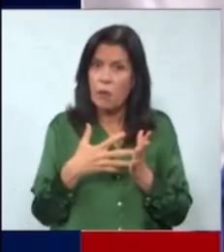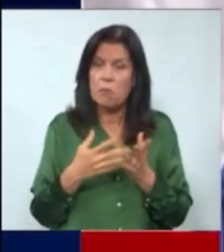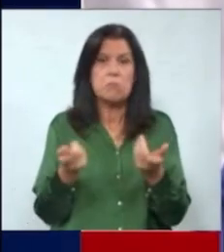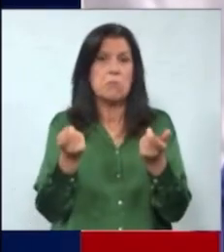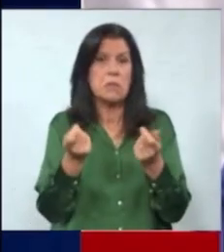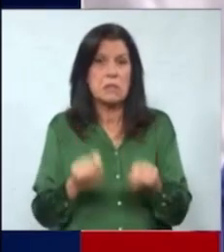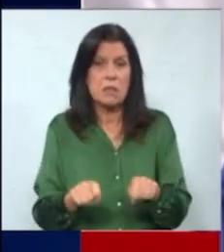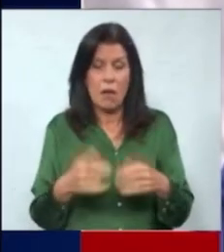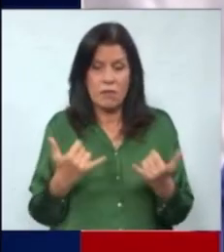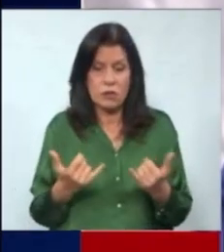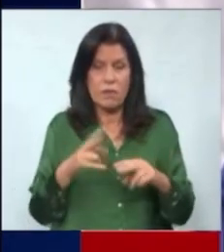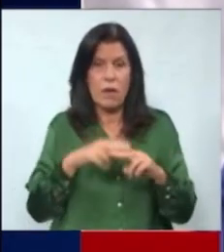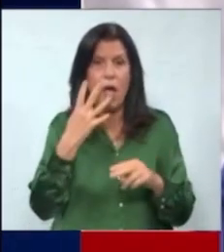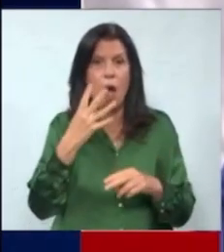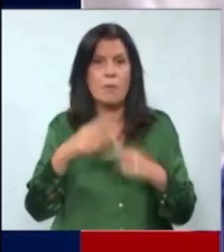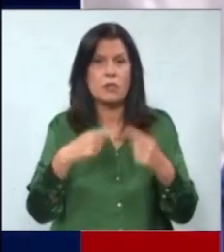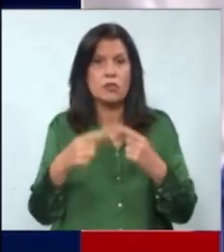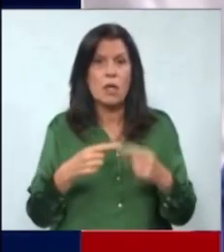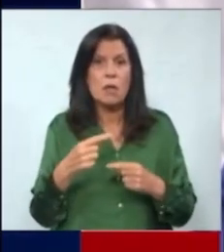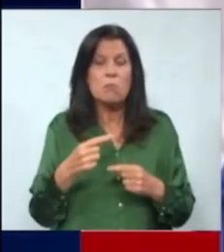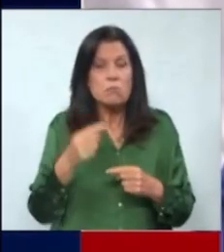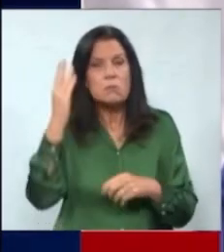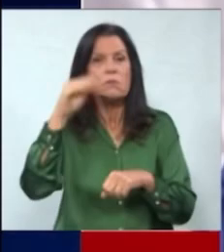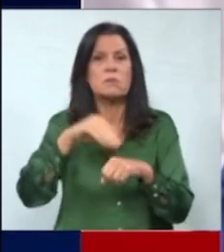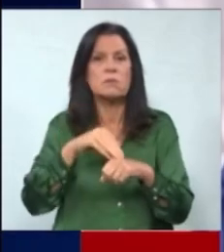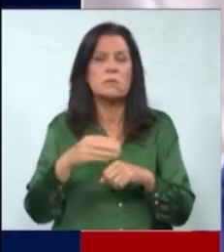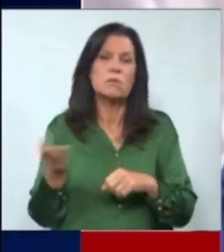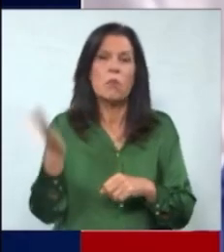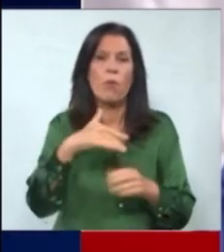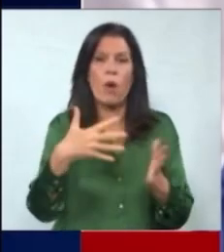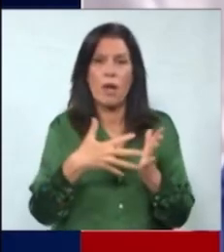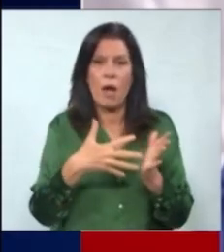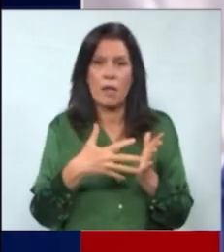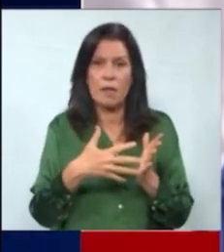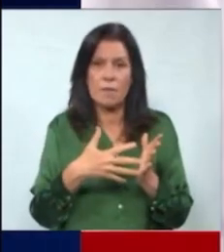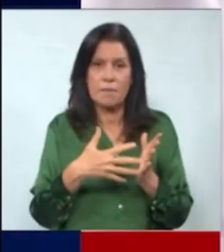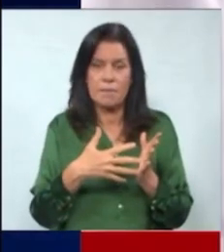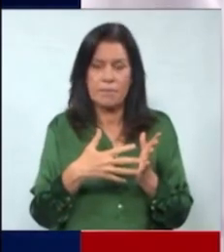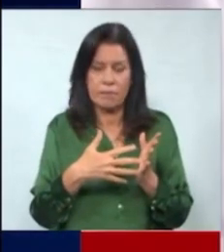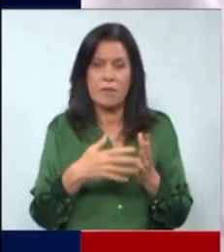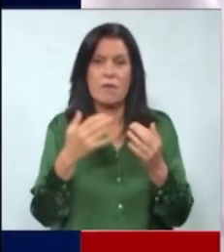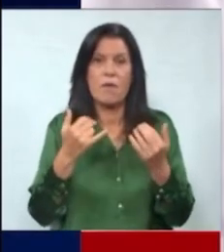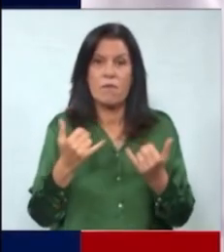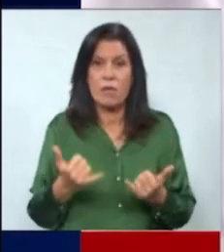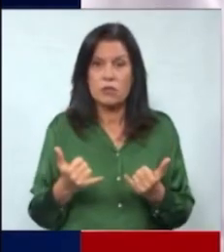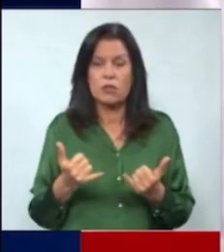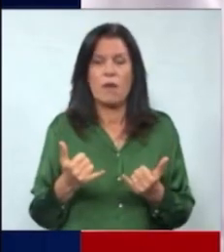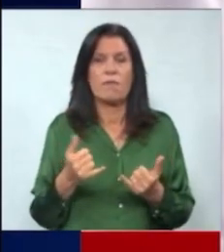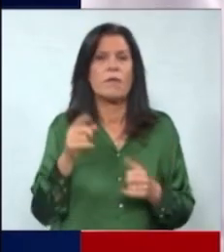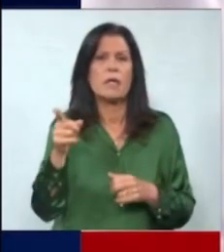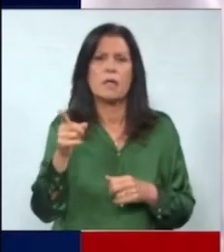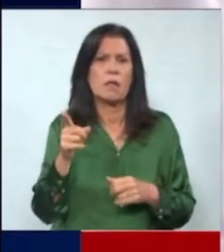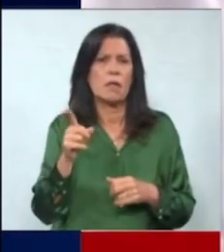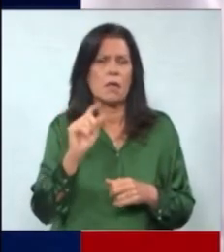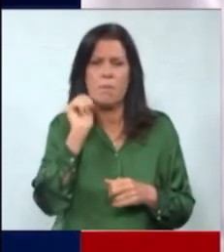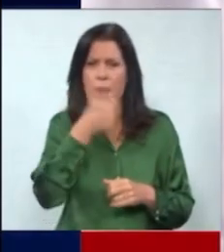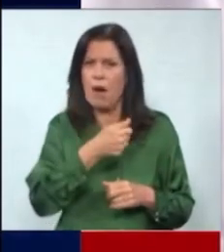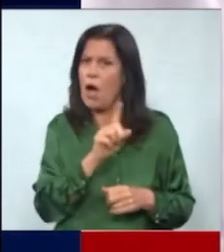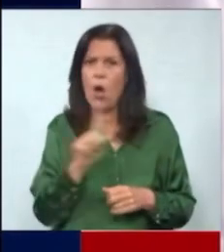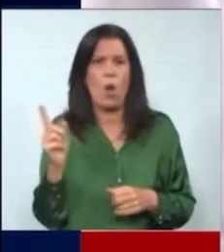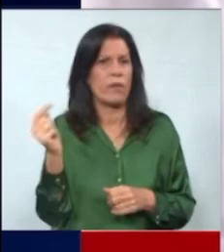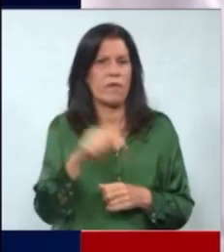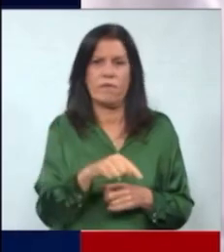מאי גולן מקבלת הודעה שהיא מוזמנת לחקירה, זאת אומרת, החקירה מתנהלת, ואנחנו מספרים עכשיו שהיא לא מתכוונת בחר להתייצב בחקירה. ולמען האמת,